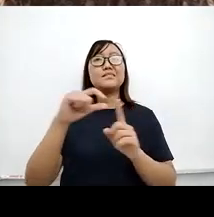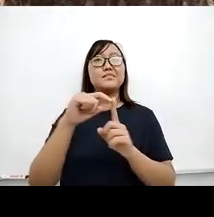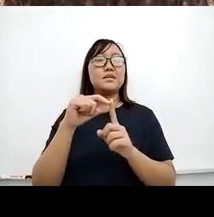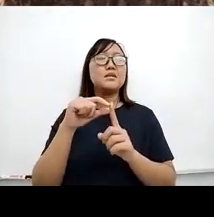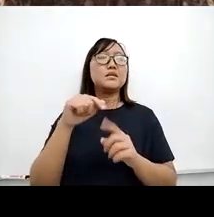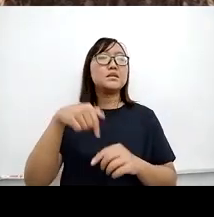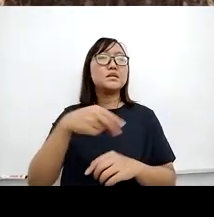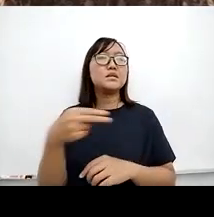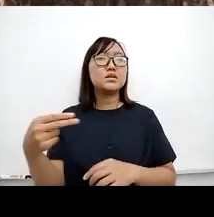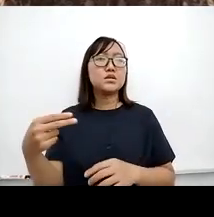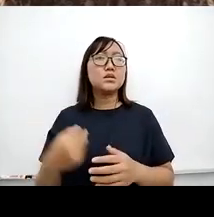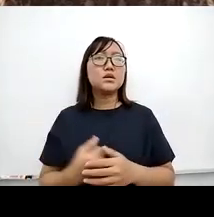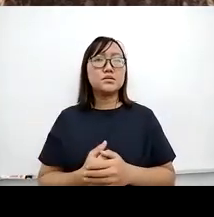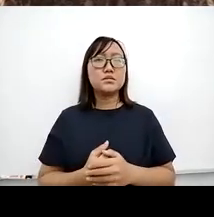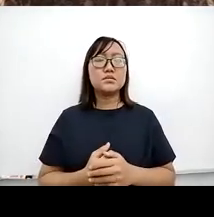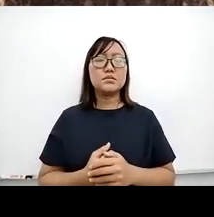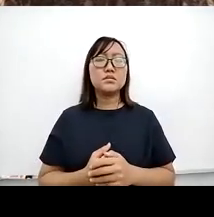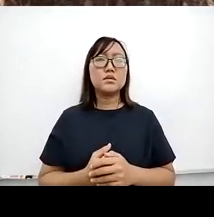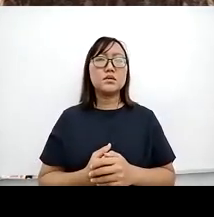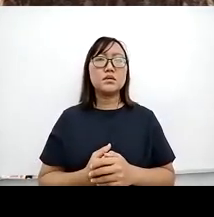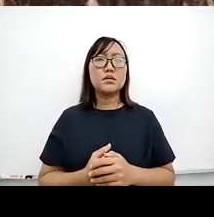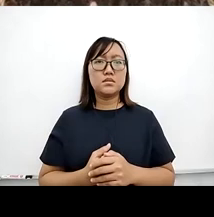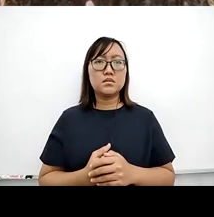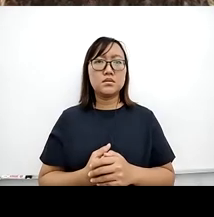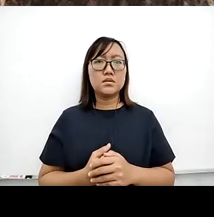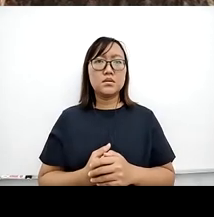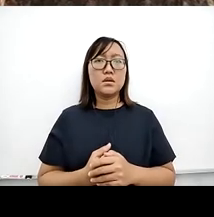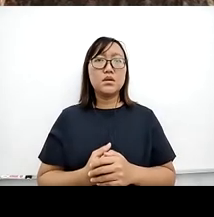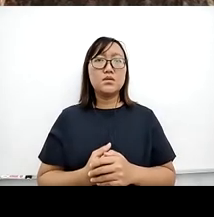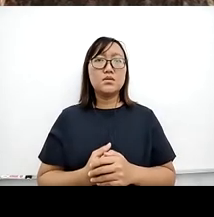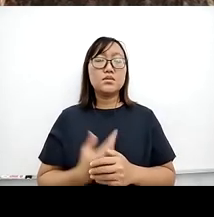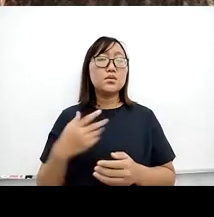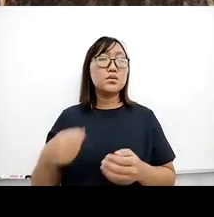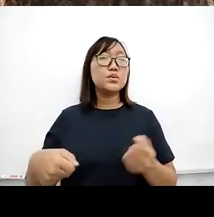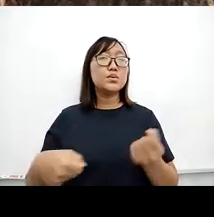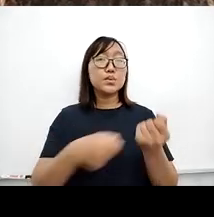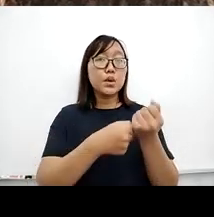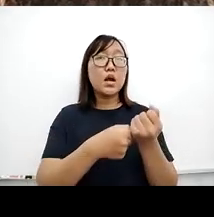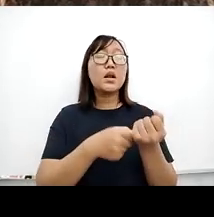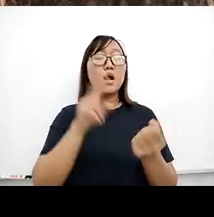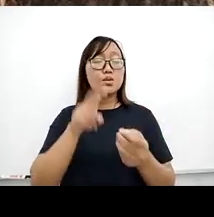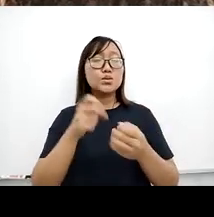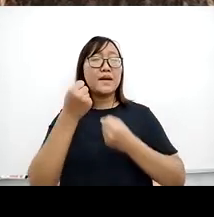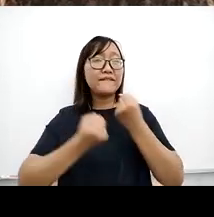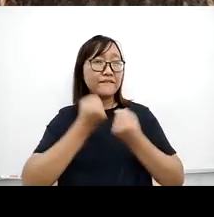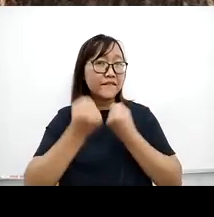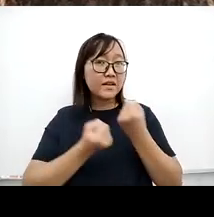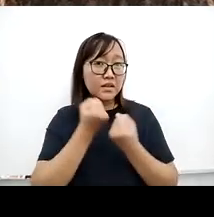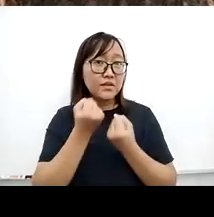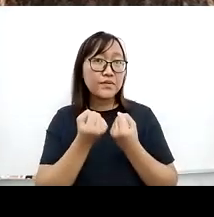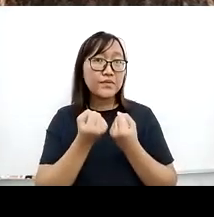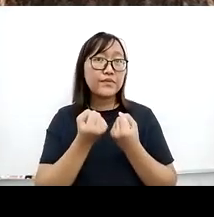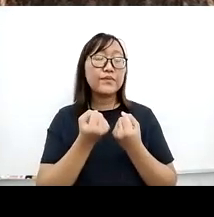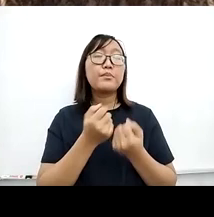memastikan dukungan dapat dihubungkan secara efektif dalam hal ini maka kami biasanya melakukan NU